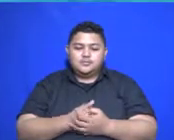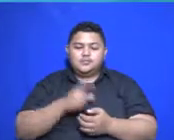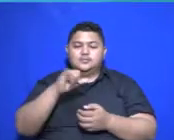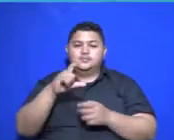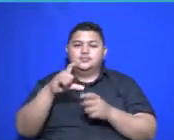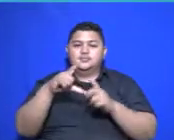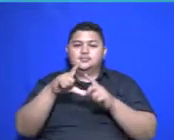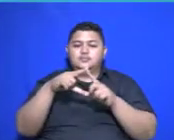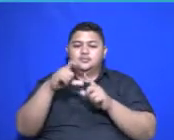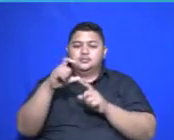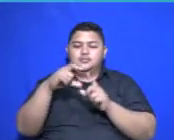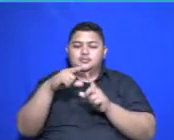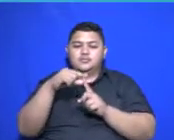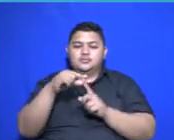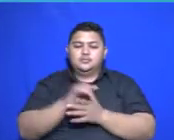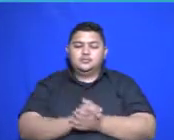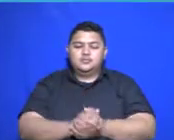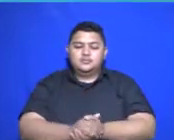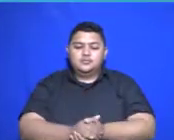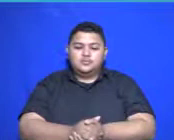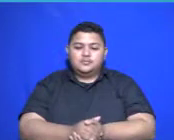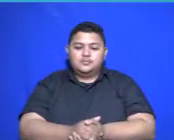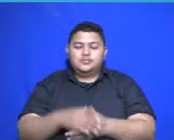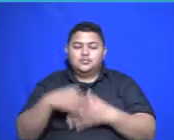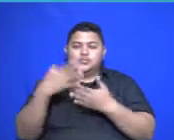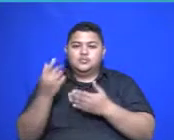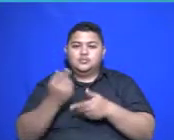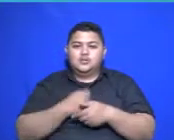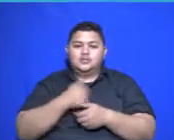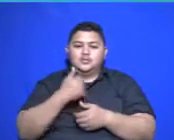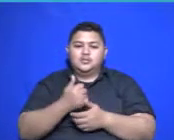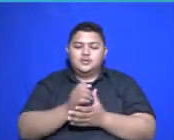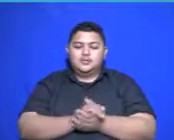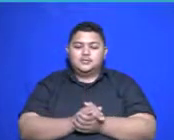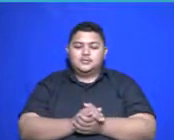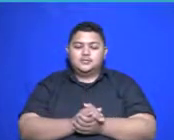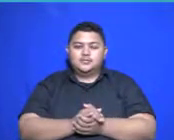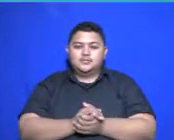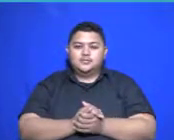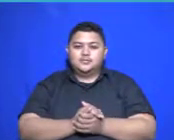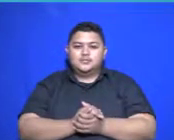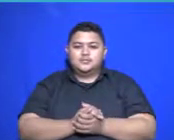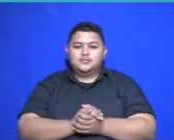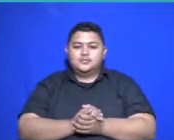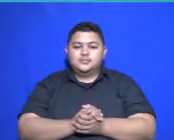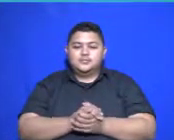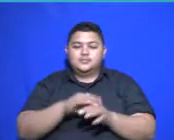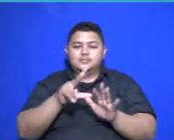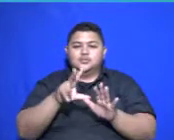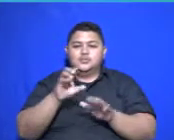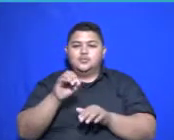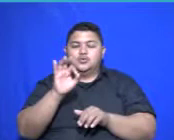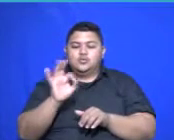yang ada di Dumai. Mudah-mudahan ini bisa berjalan dengan baik. Di Cilacap kapasitasnya adalah 80.000